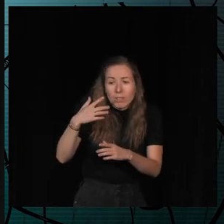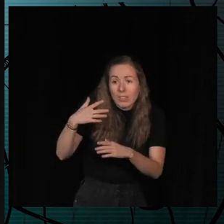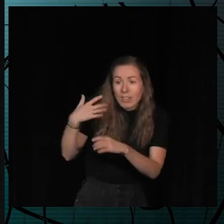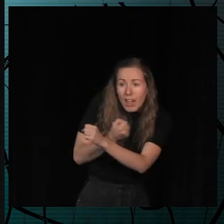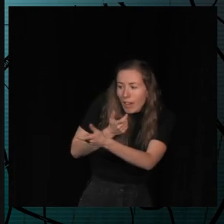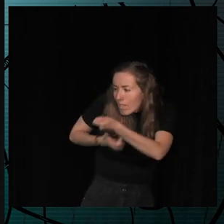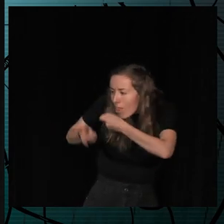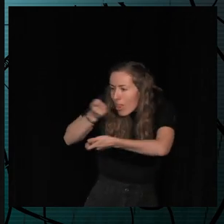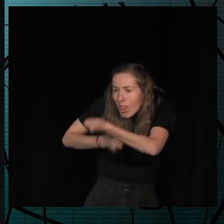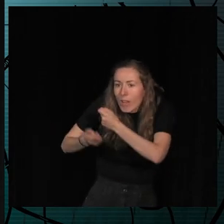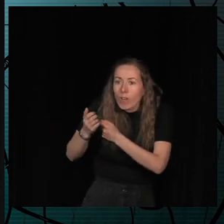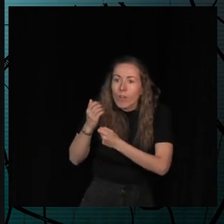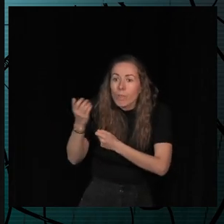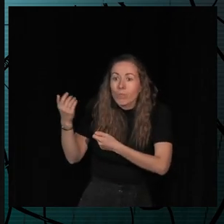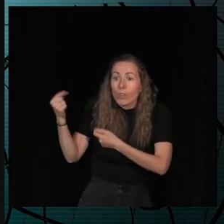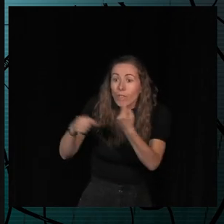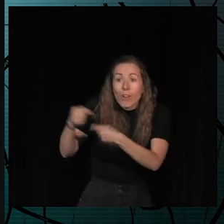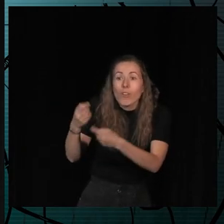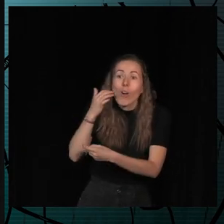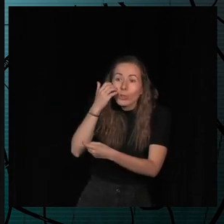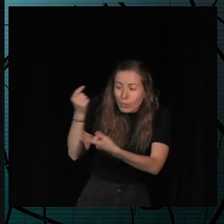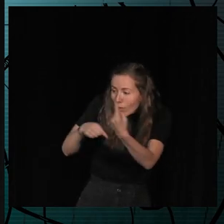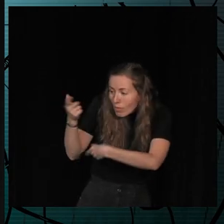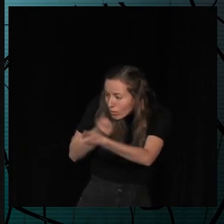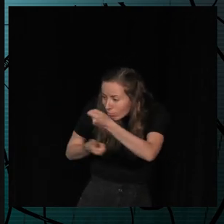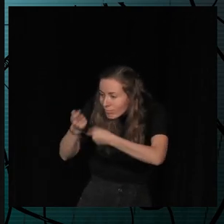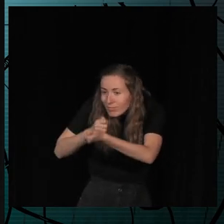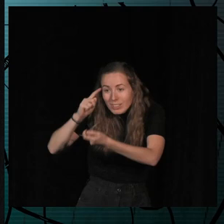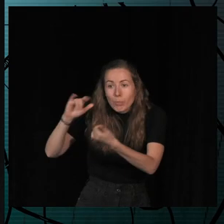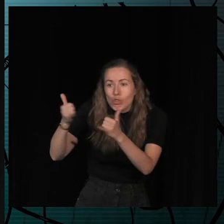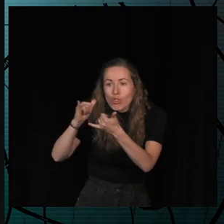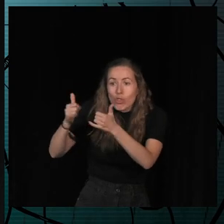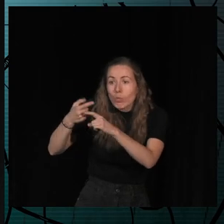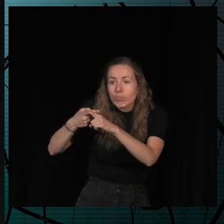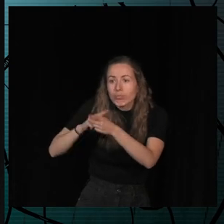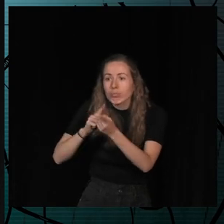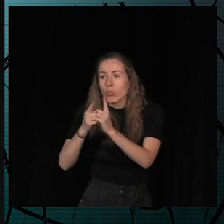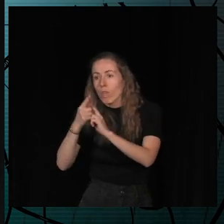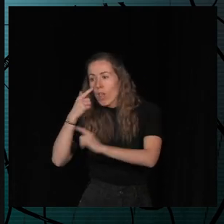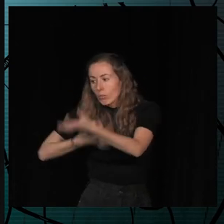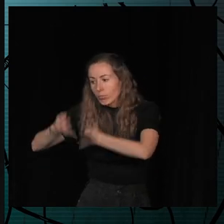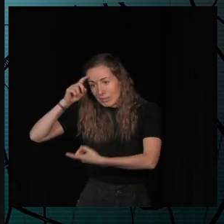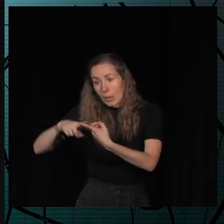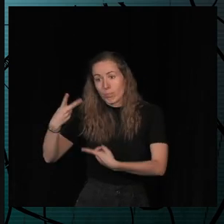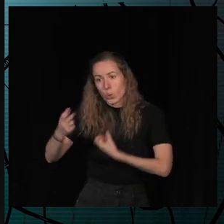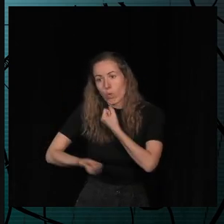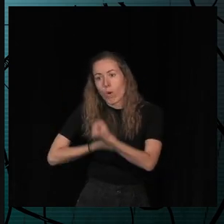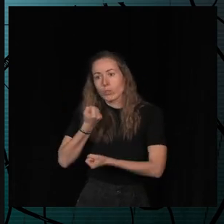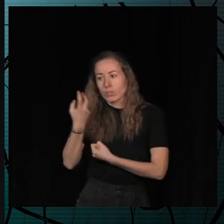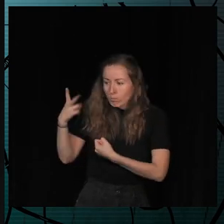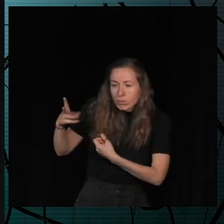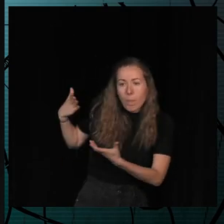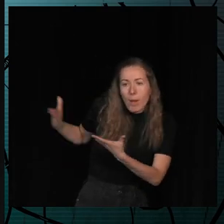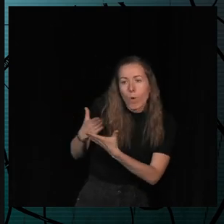et et et et éventuellement de souffran personnelles scolair par exemple familial mais aussi de leur parcours et